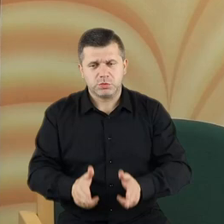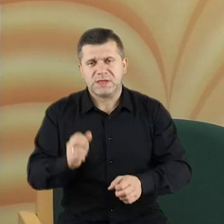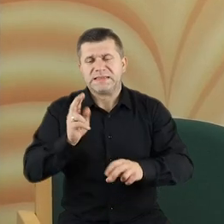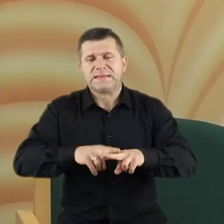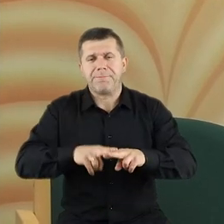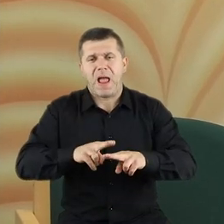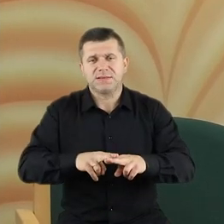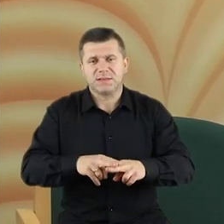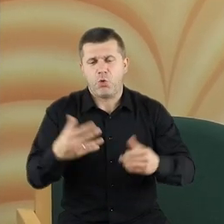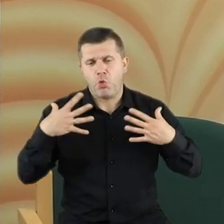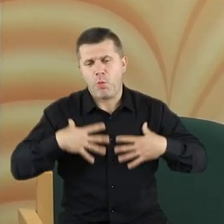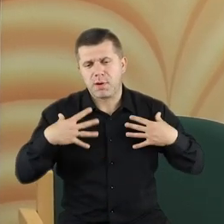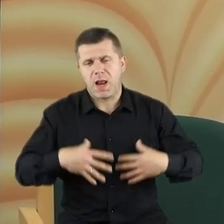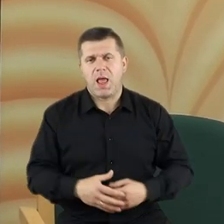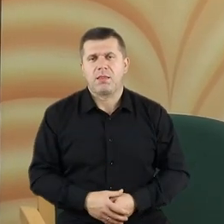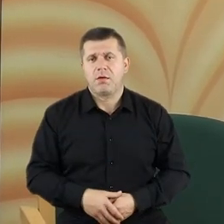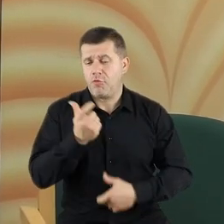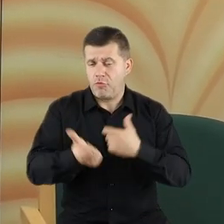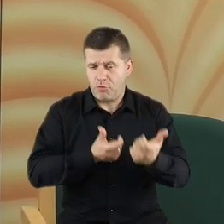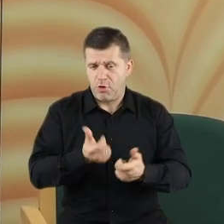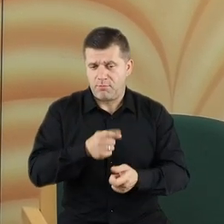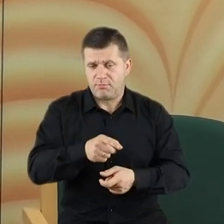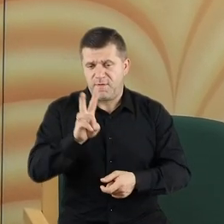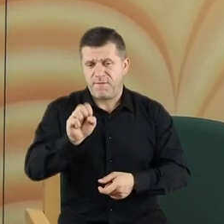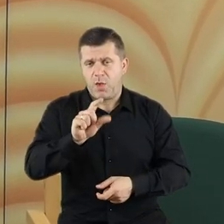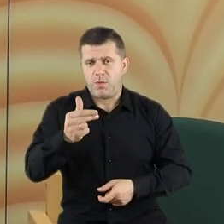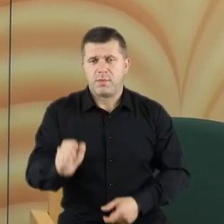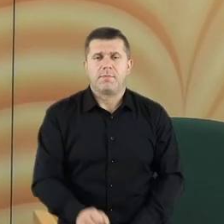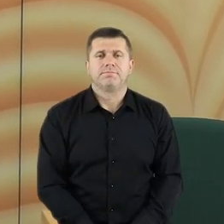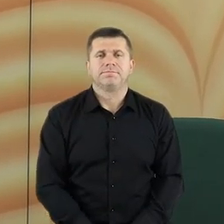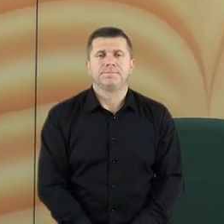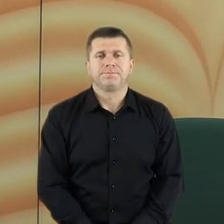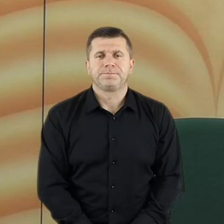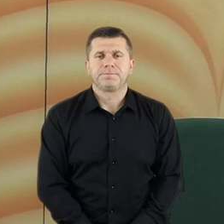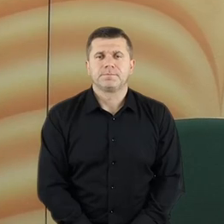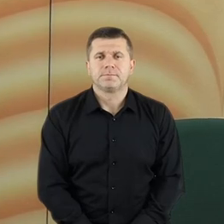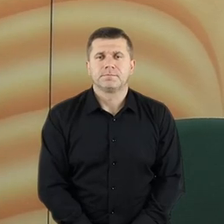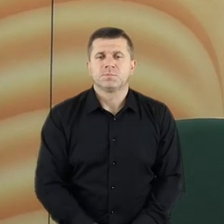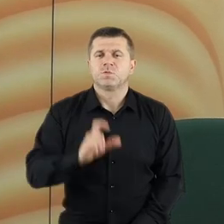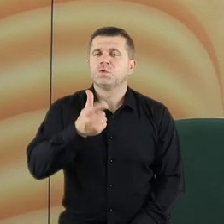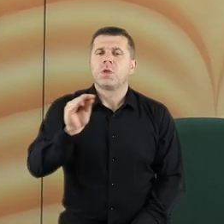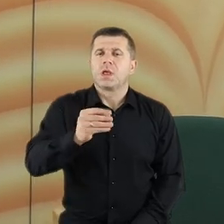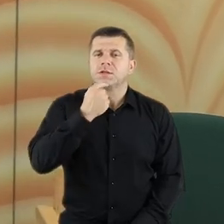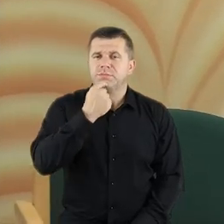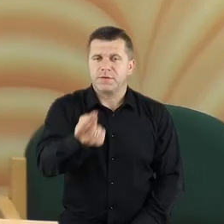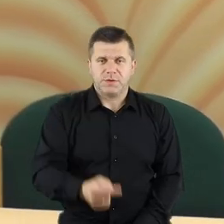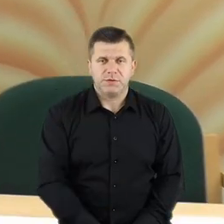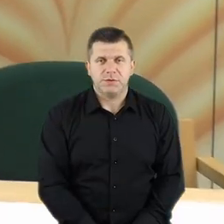takie ubrania no to się robiło właśnie z wełny No i co to jeszcze wam powiedzieć